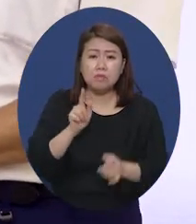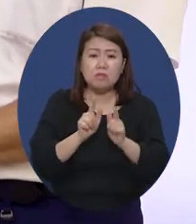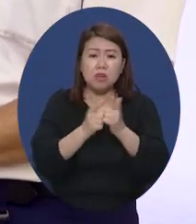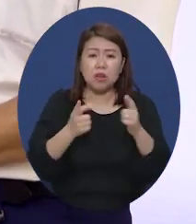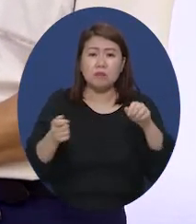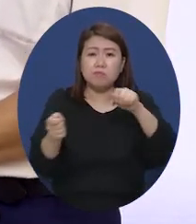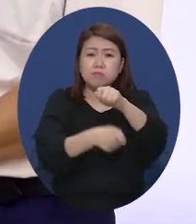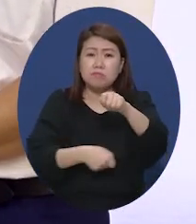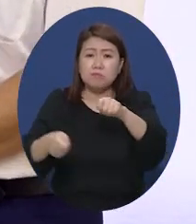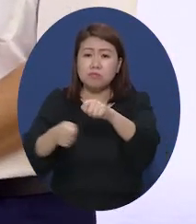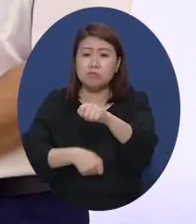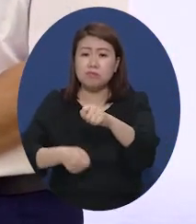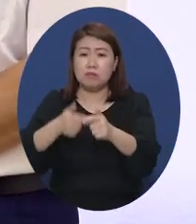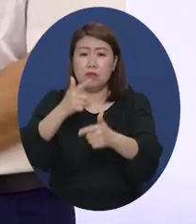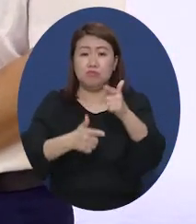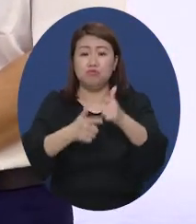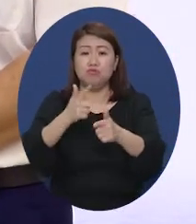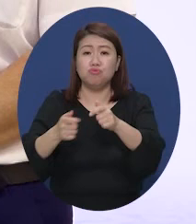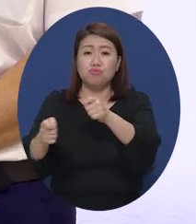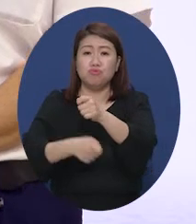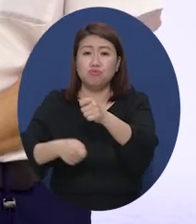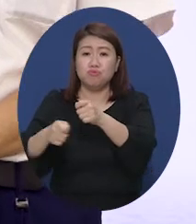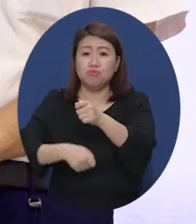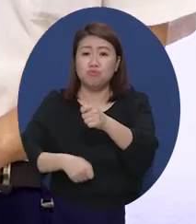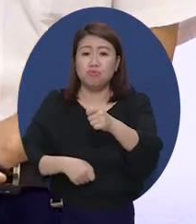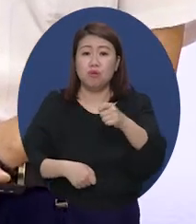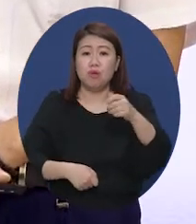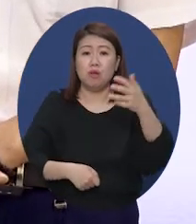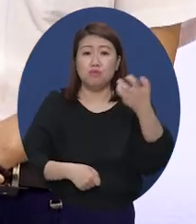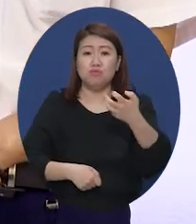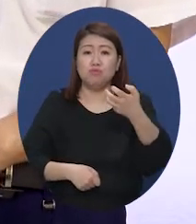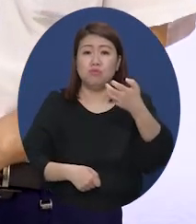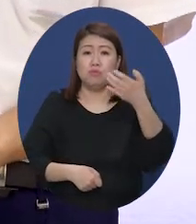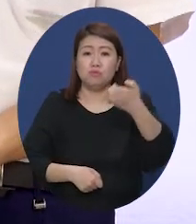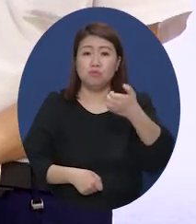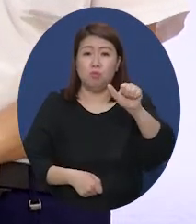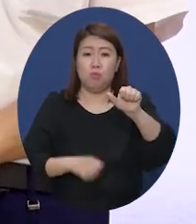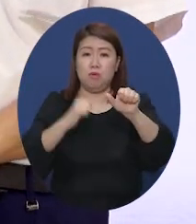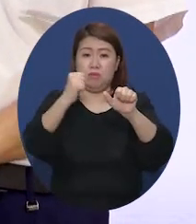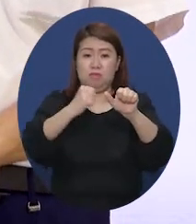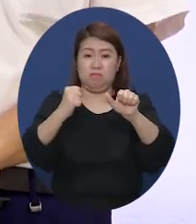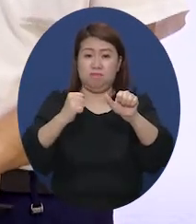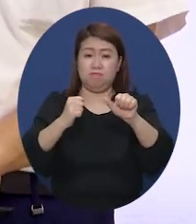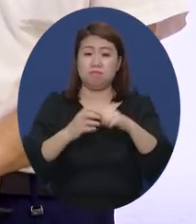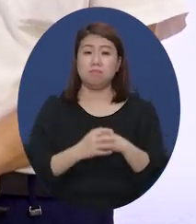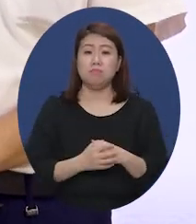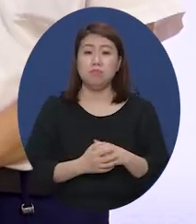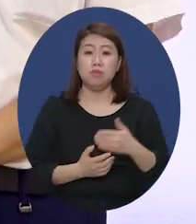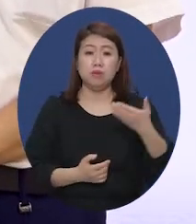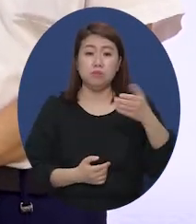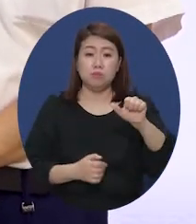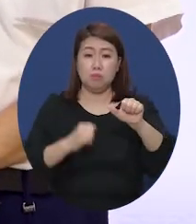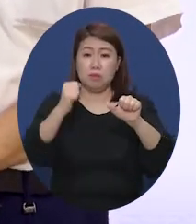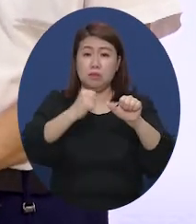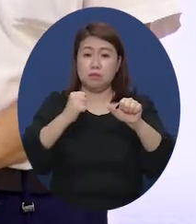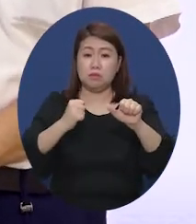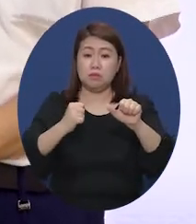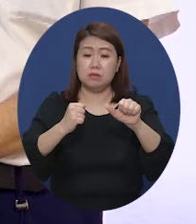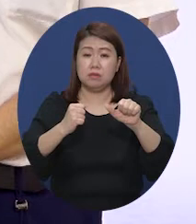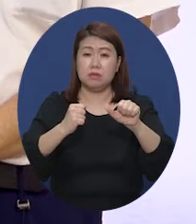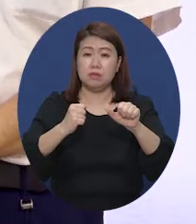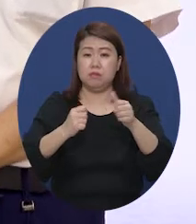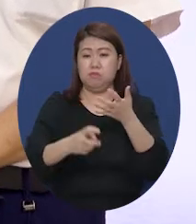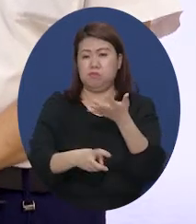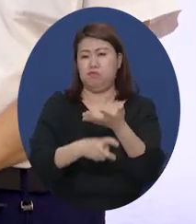화전과 불법 벌목이 약 95%가 이 아마존 지역에서 발생하고 있습니다. 또한 그